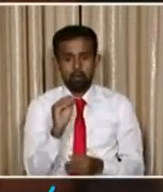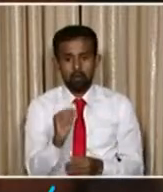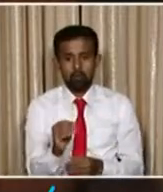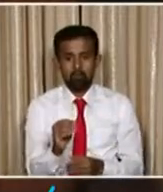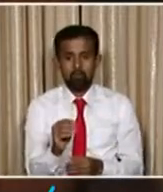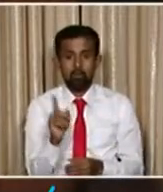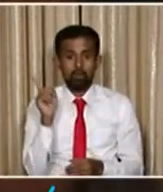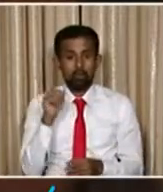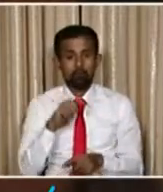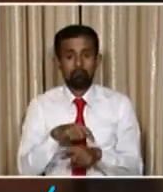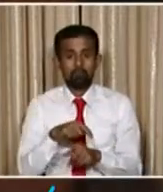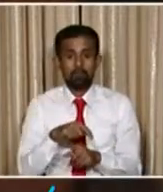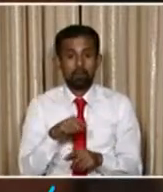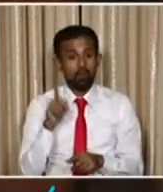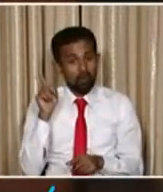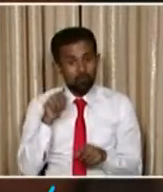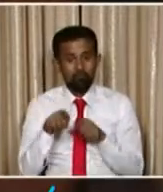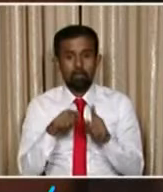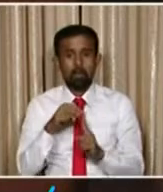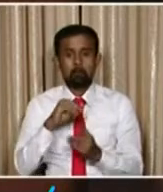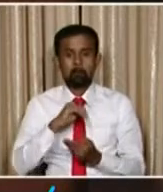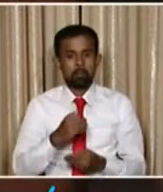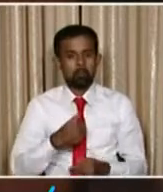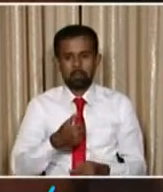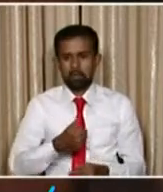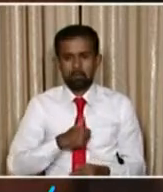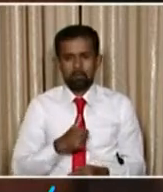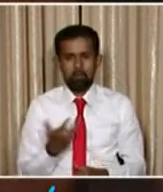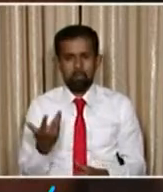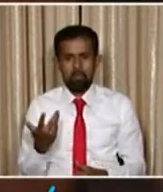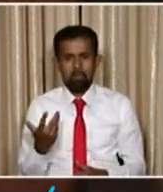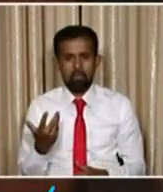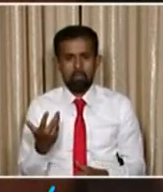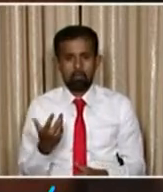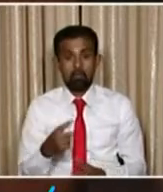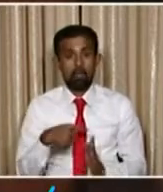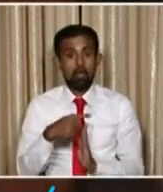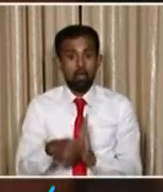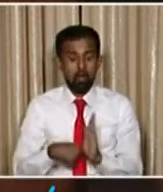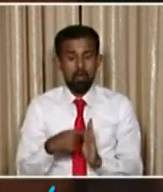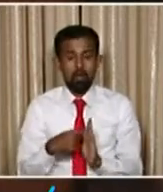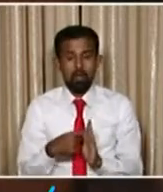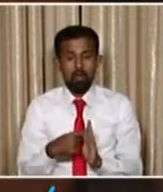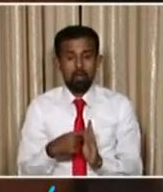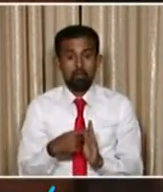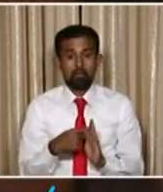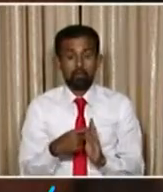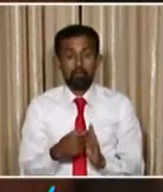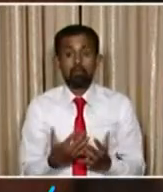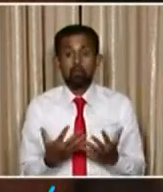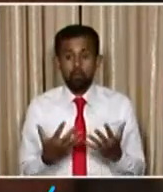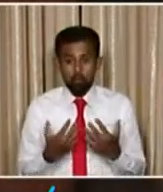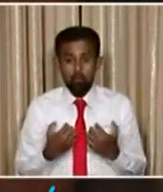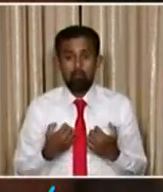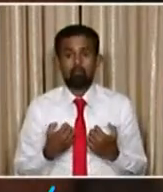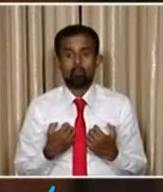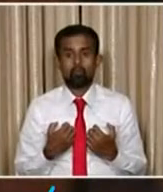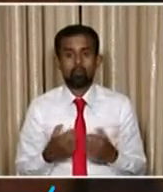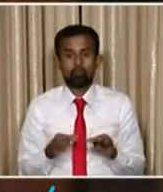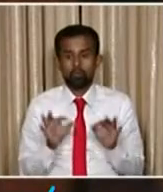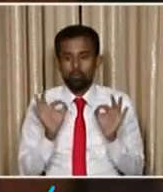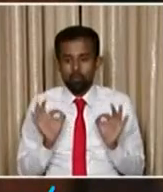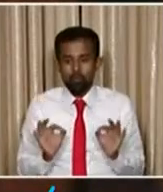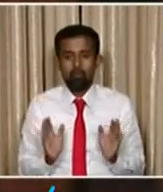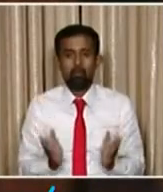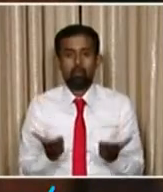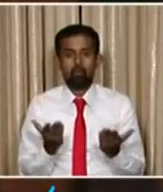අන්න ඒ අවස්ථාවේදී ඒ ප්‍රයිවට් එවන් ප්‍රයිවටයිසේෂන් වලට අපිත් විරුද්ධ වෙයි. හැබැයි මේක ලංකාවේ මොකද ලංකාවේ නැෂනල් කැරියර් එකක් අවශ්‍යයි. ඒක හරි ආකාරයෙන්